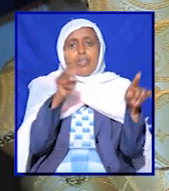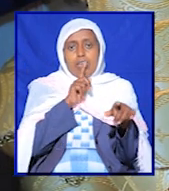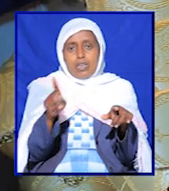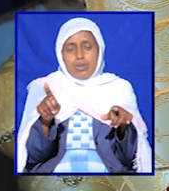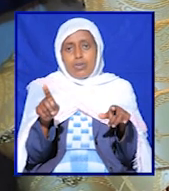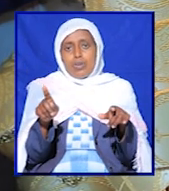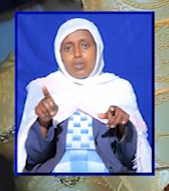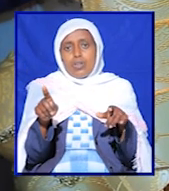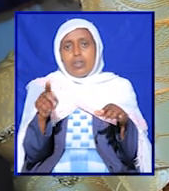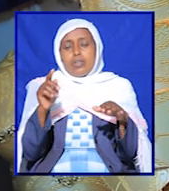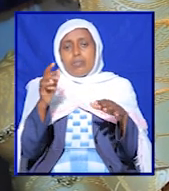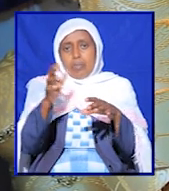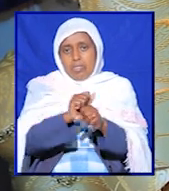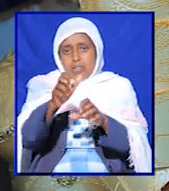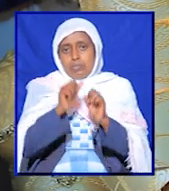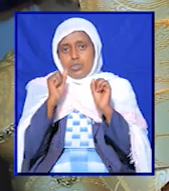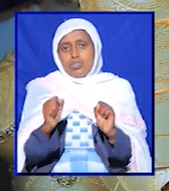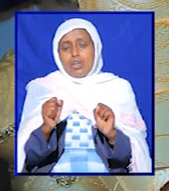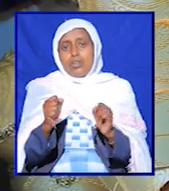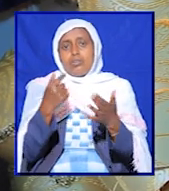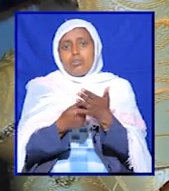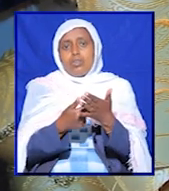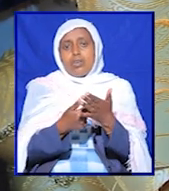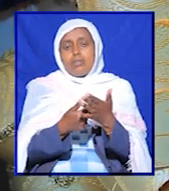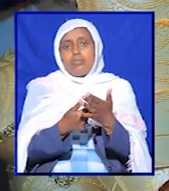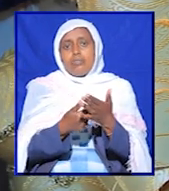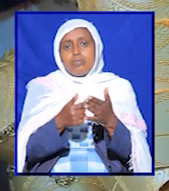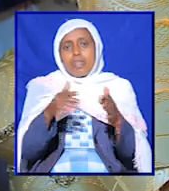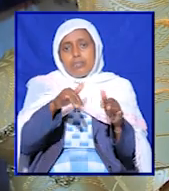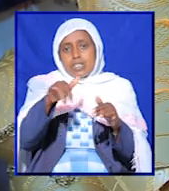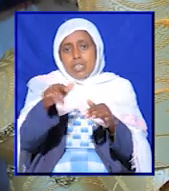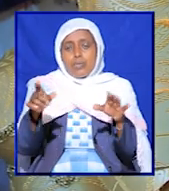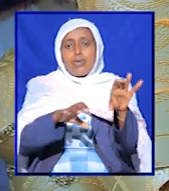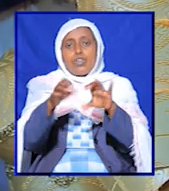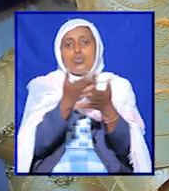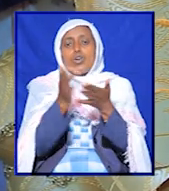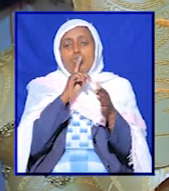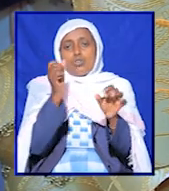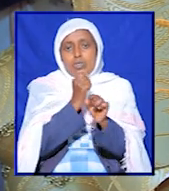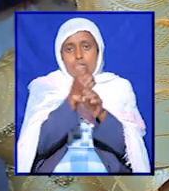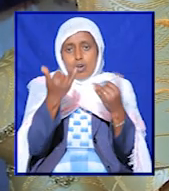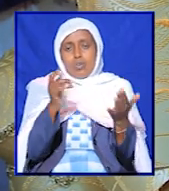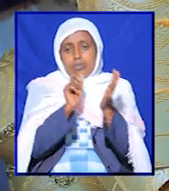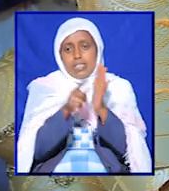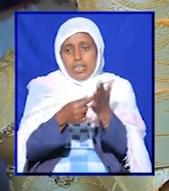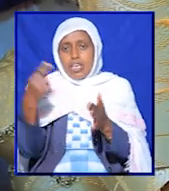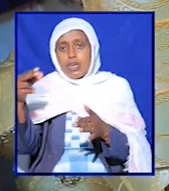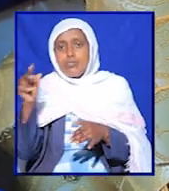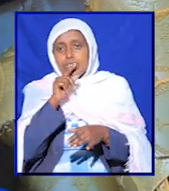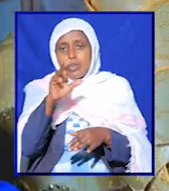ነው። መታጠብ ይችላል። በዛ ላይ ማች በሚያደርጉ ነገሮች ነው የምንሰራው። አሁን ለምሳሌ ይሄ ቢጫ